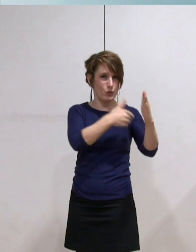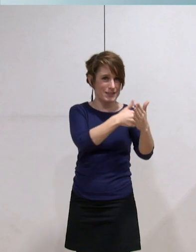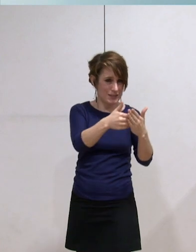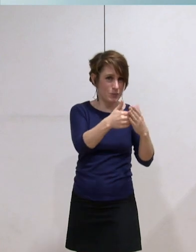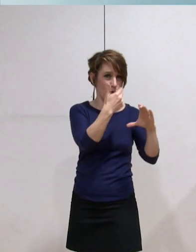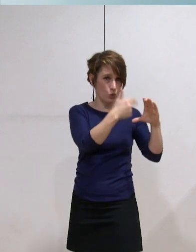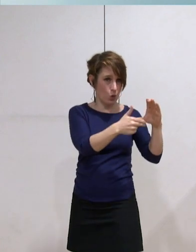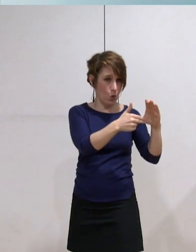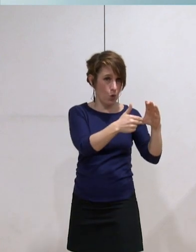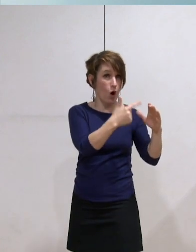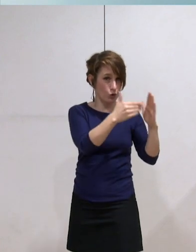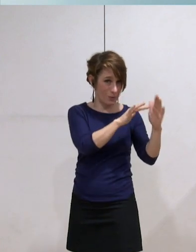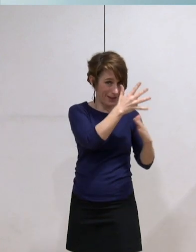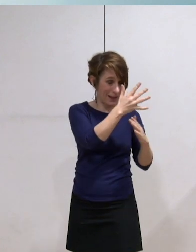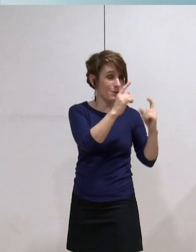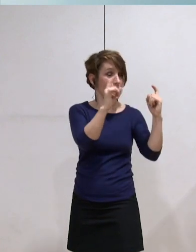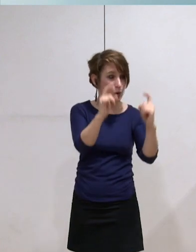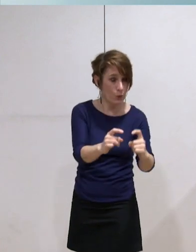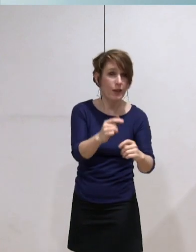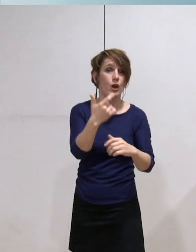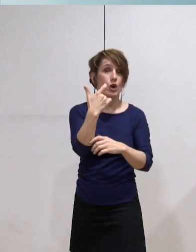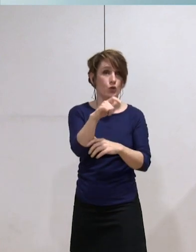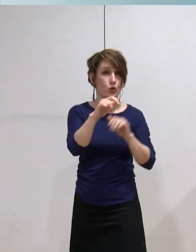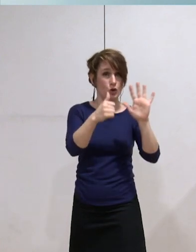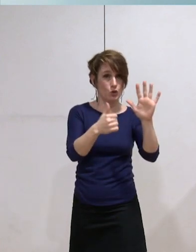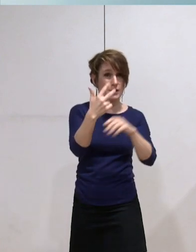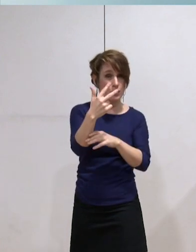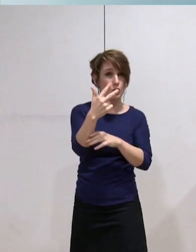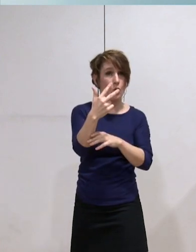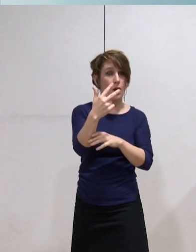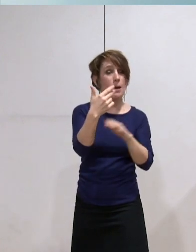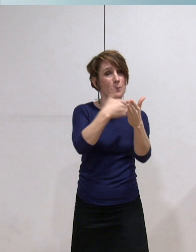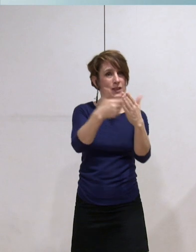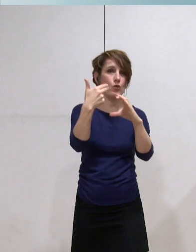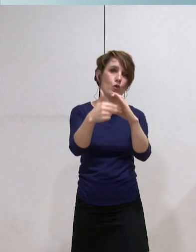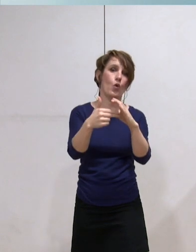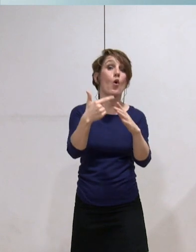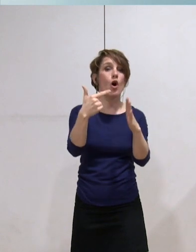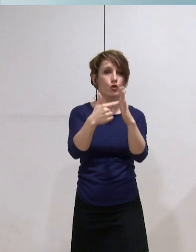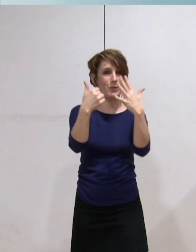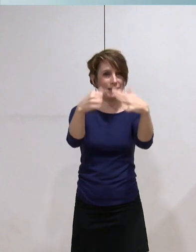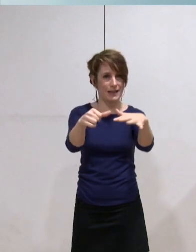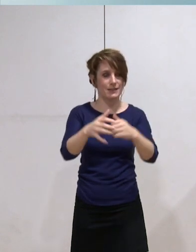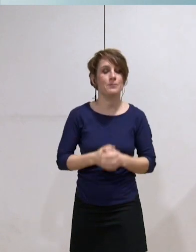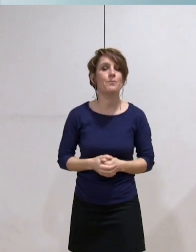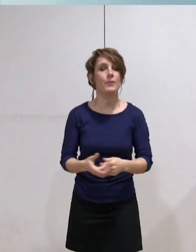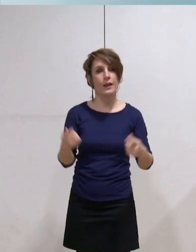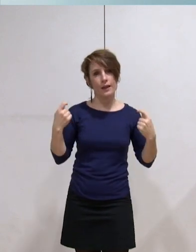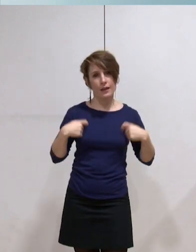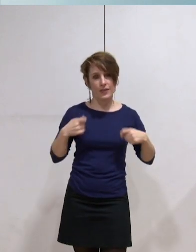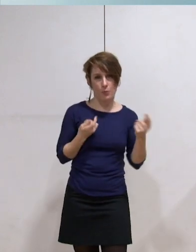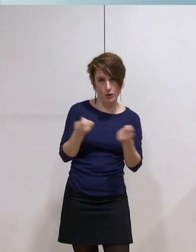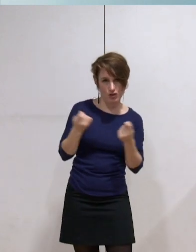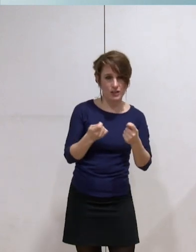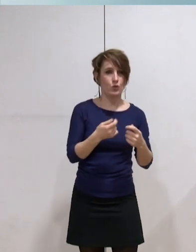2015 à 262,3 million d'euros au BP 2016 les dépenses de gestion